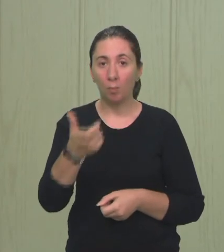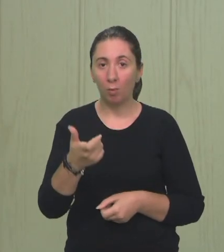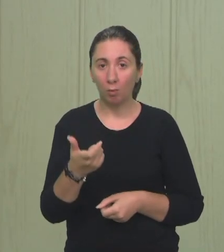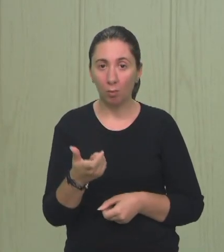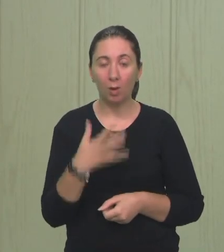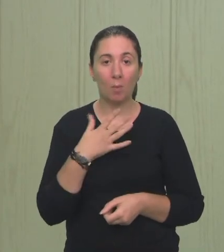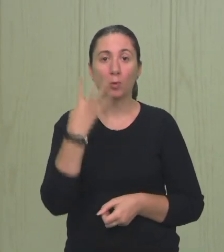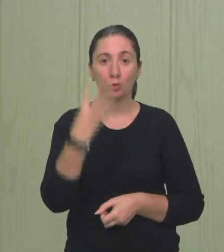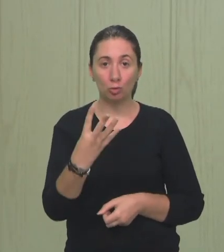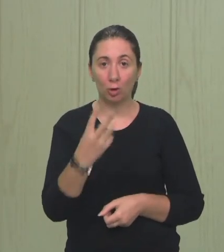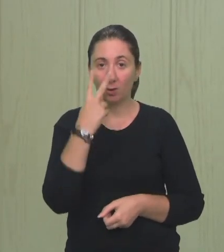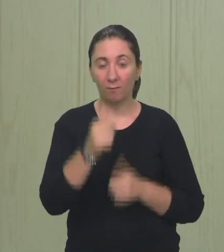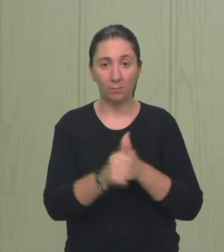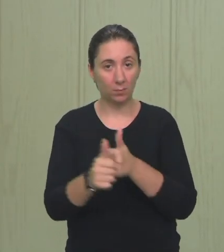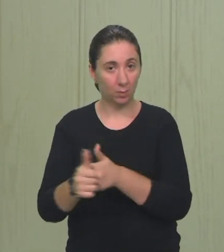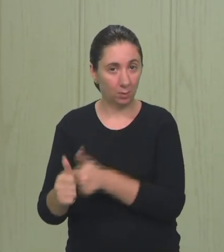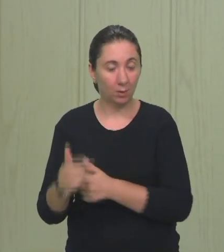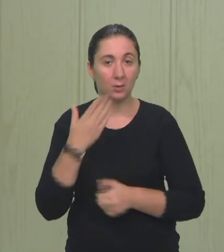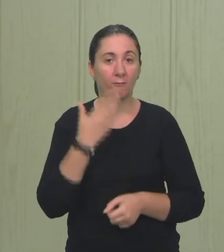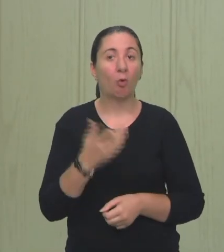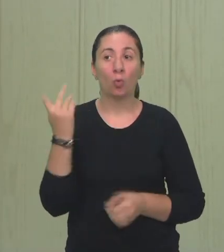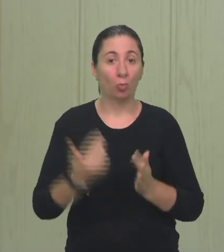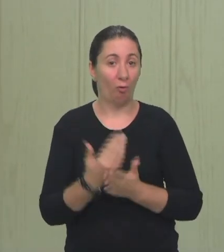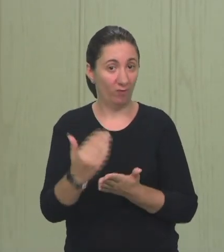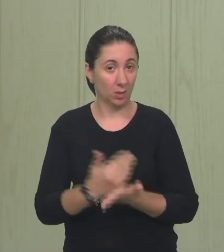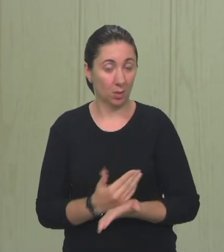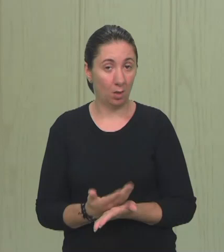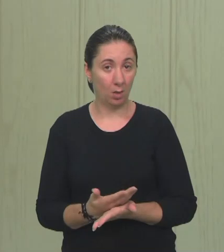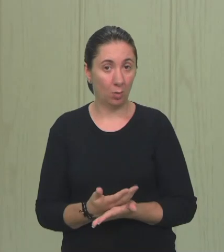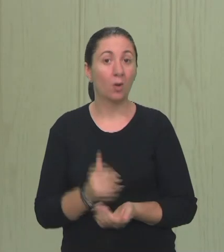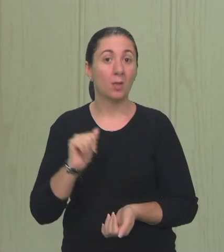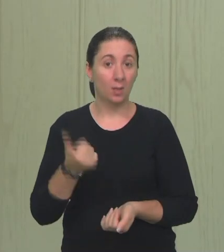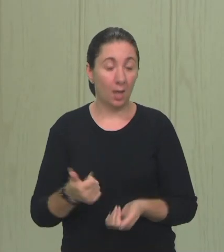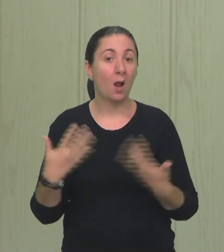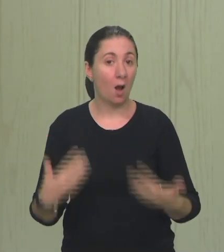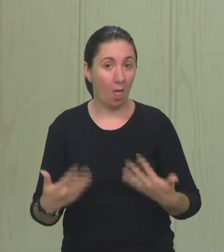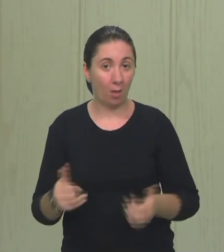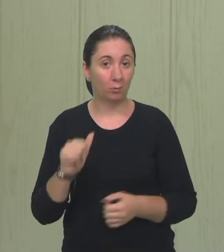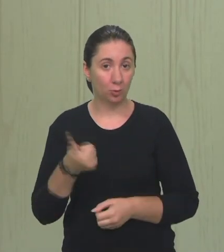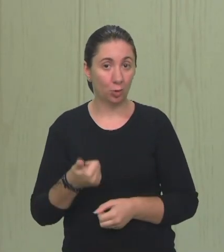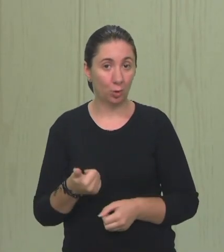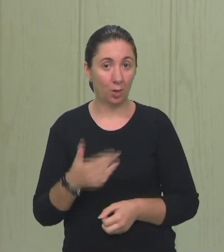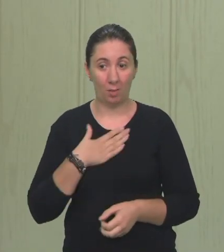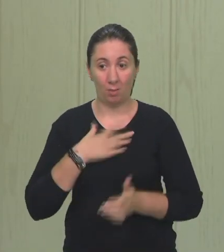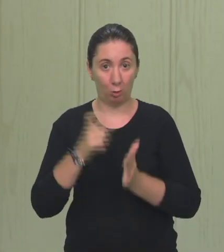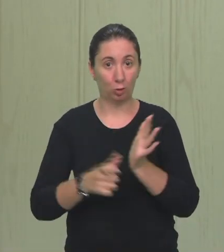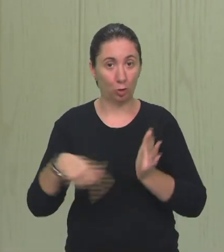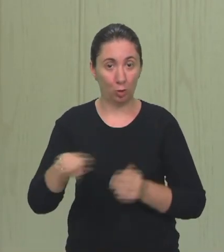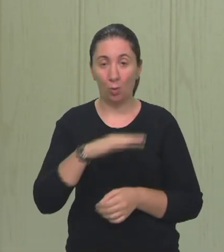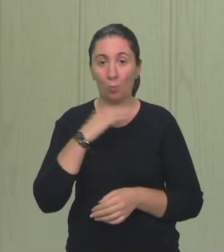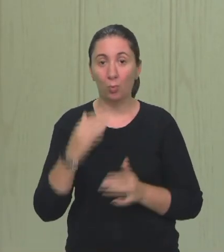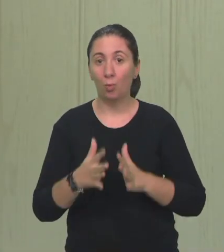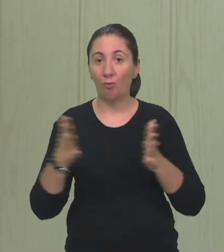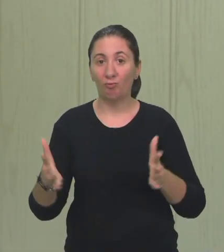4 pratiteljice, zahvaljujući novom zakonu. I je, svakako je lakše za naše članove. Znači, mm-hmm, puno